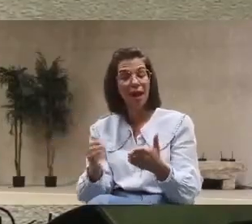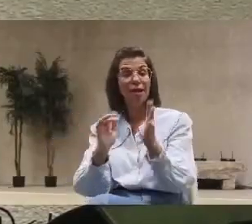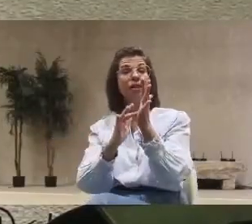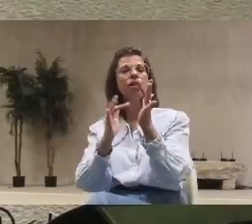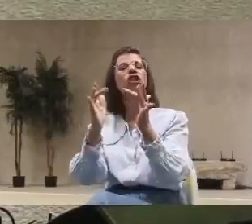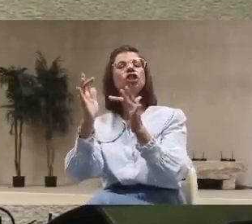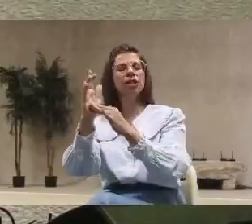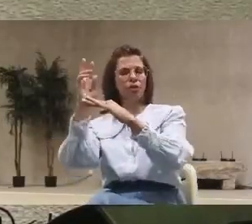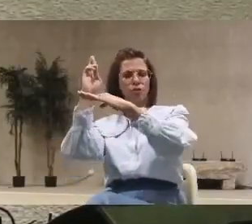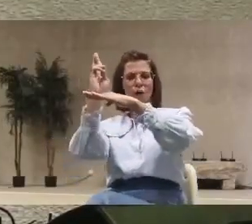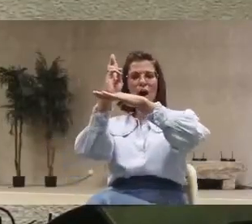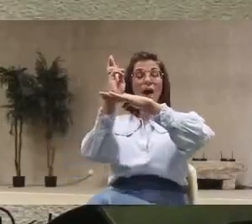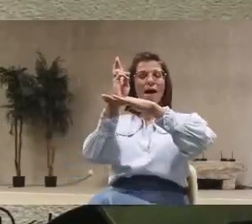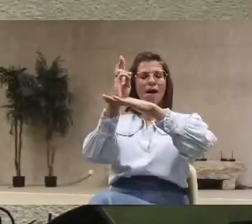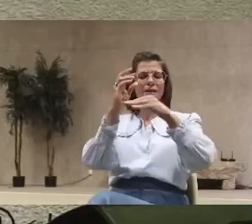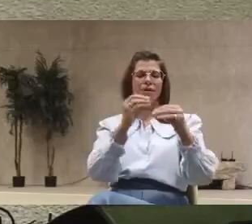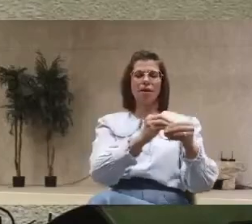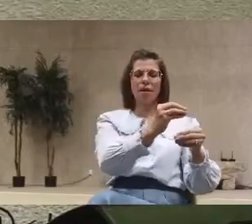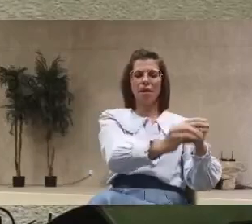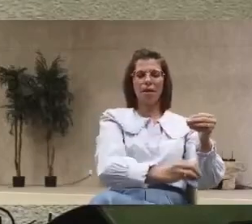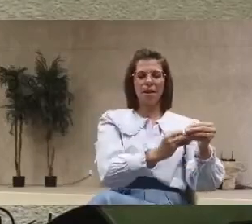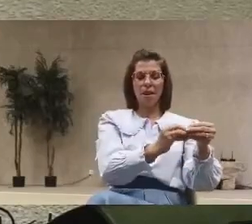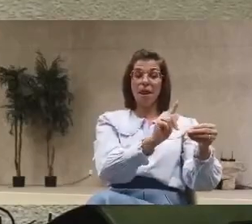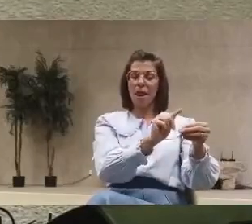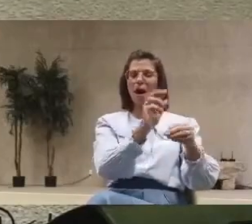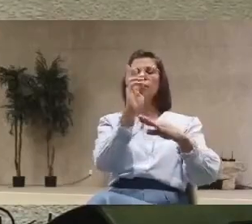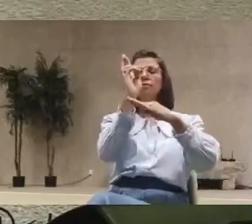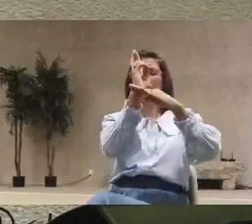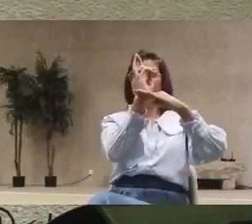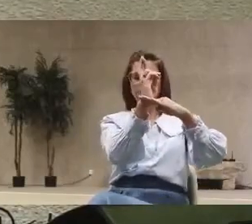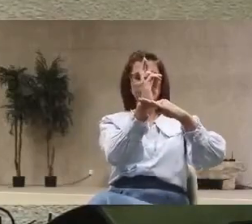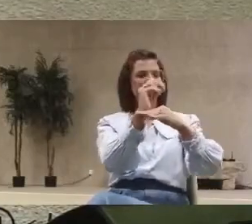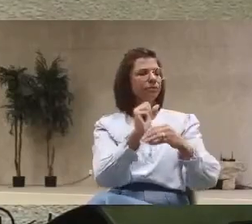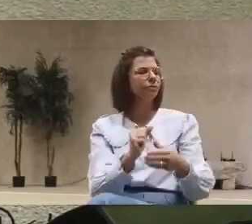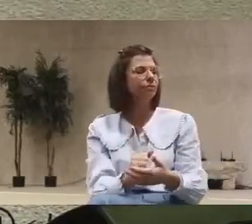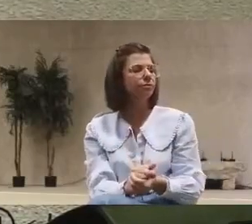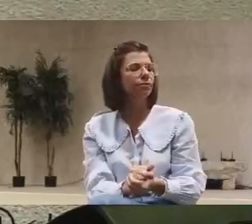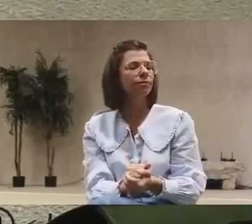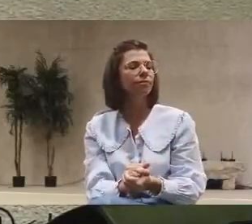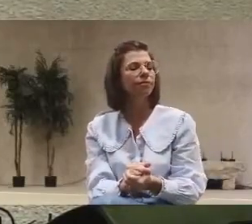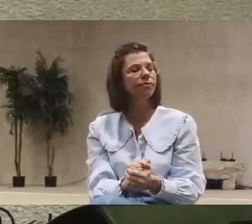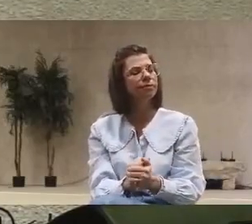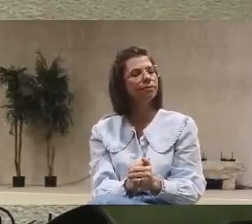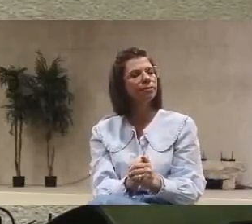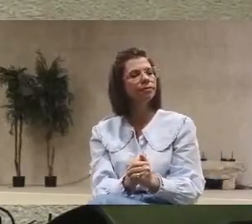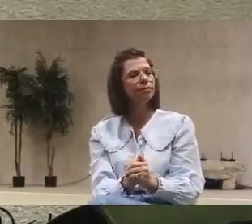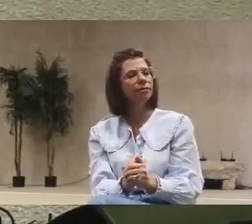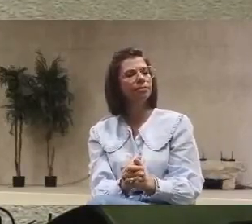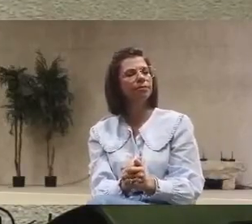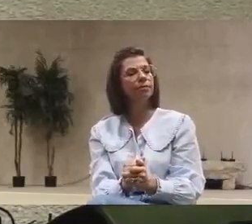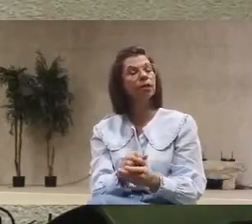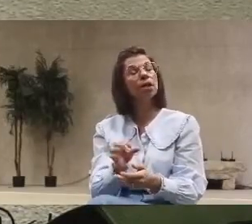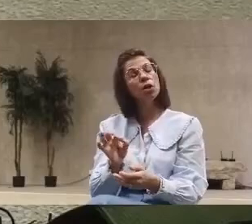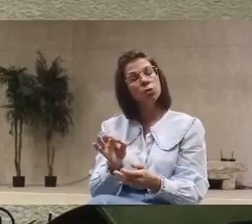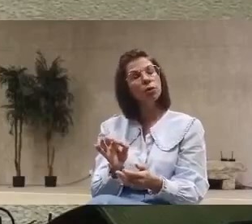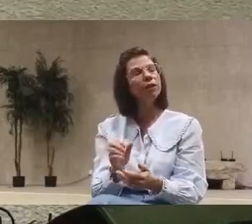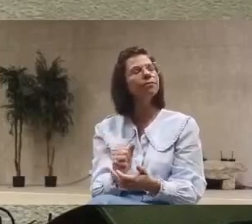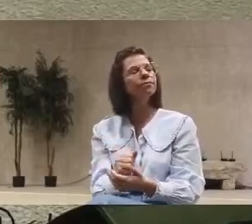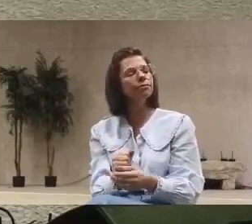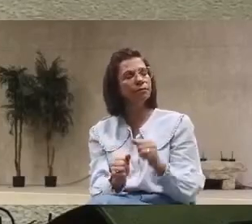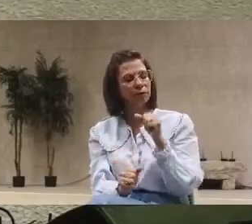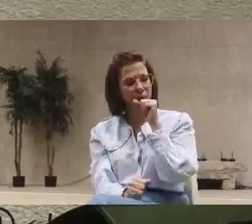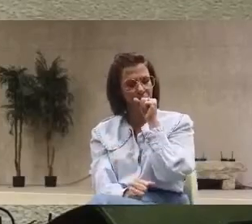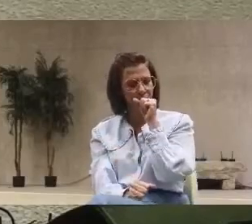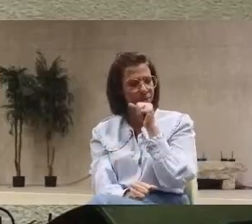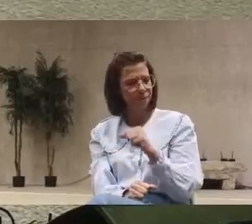le millénium nous donne une belle description, justement, du royaume de Dieu. C'est la raison pour laquelle on va